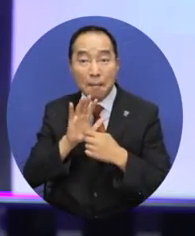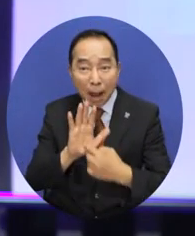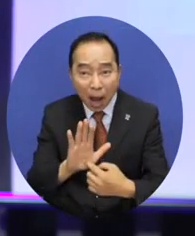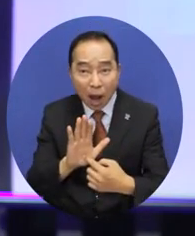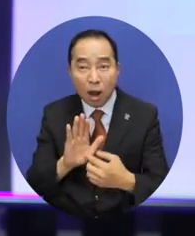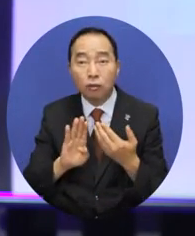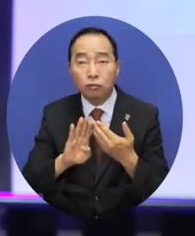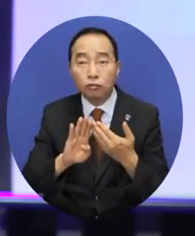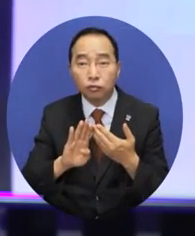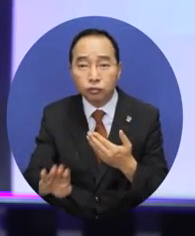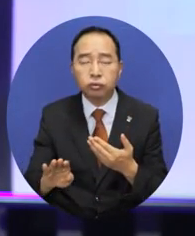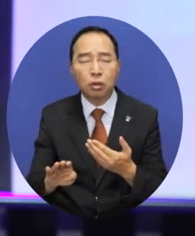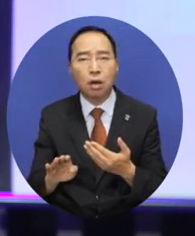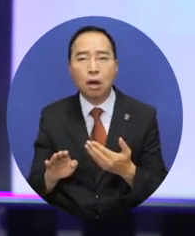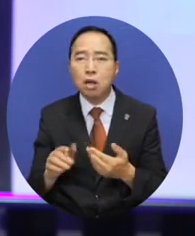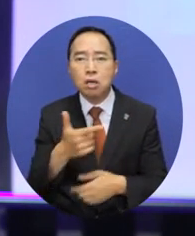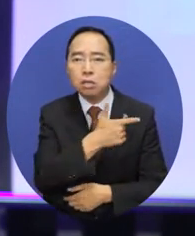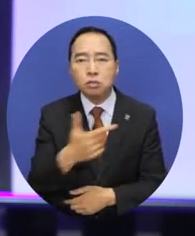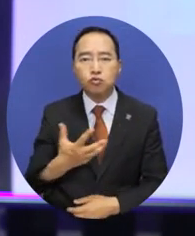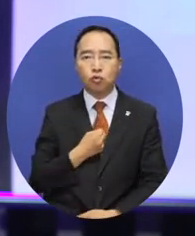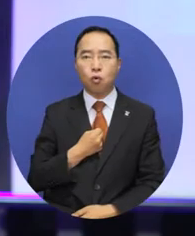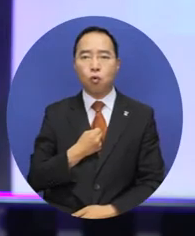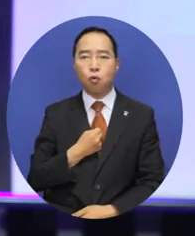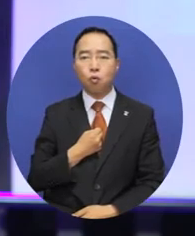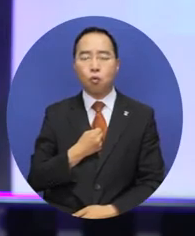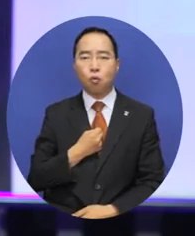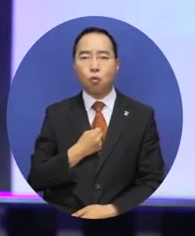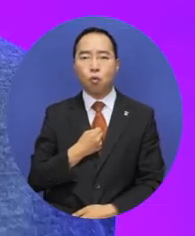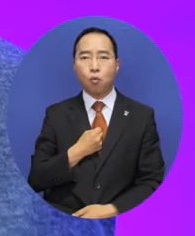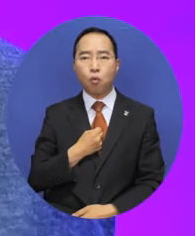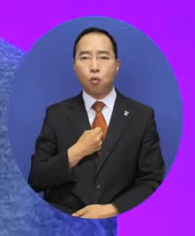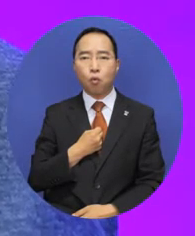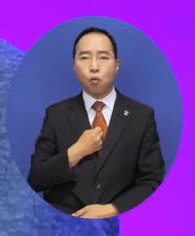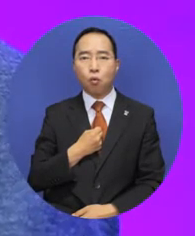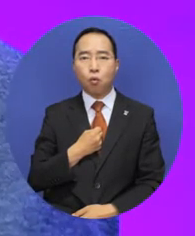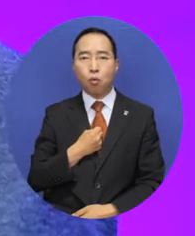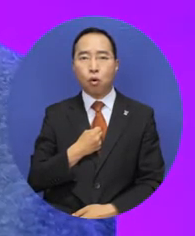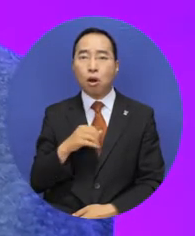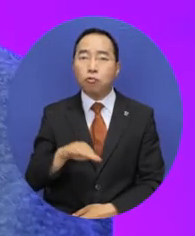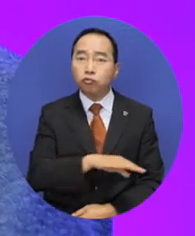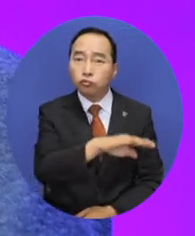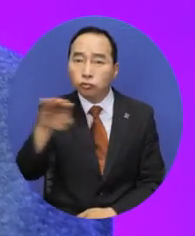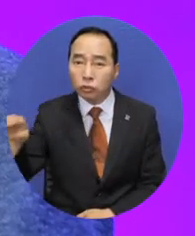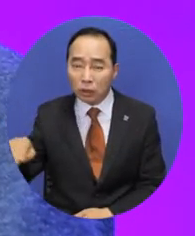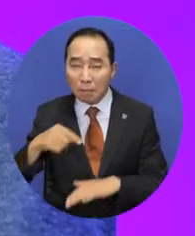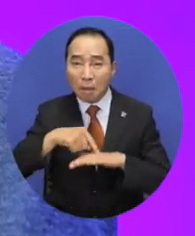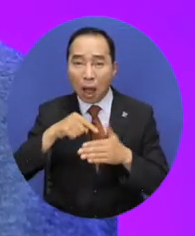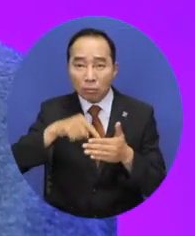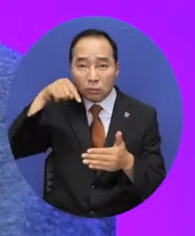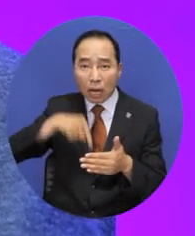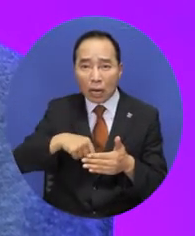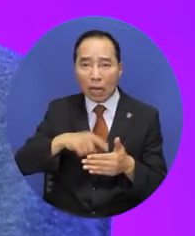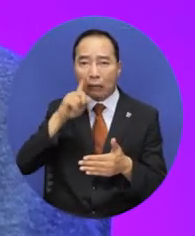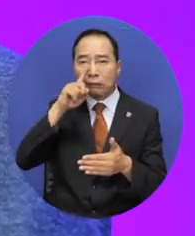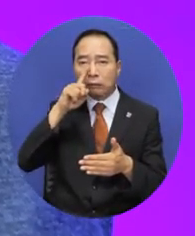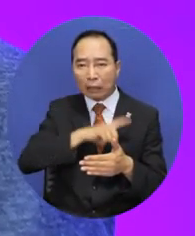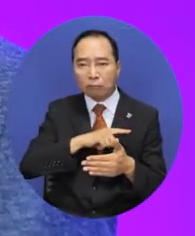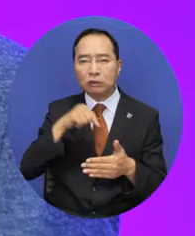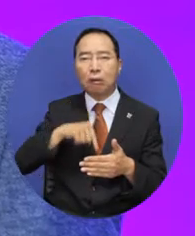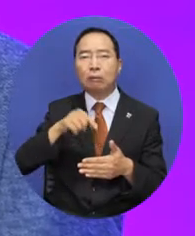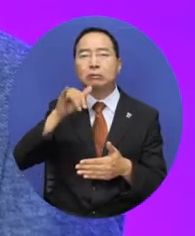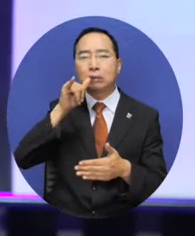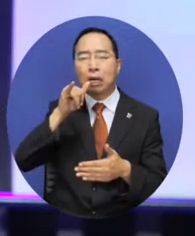학자만이 아니라 대중들도 엄청난 충격을 받았습니다. 아, 우리에게 악마성이 있는 거구나. 이런 생각을 하게 된